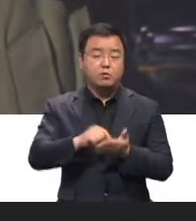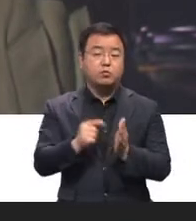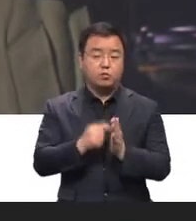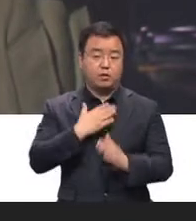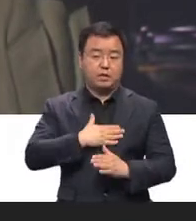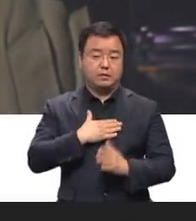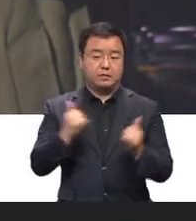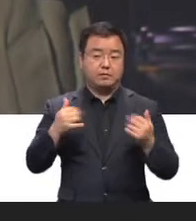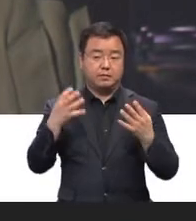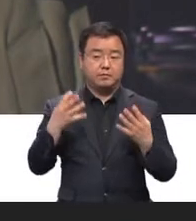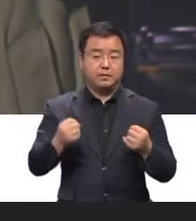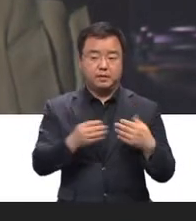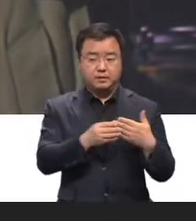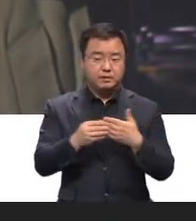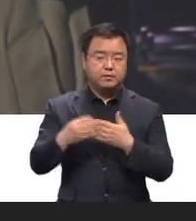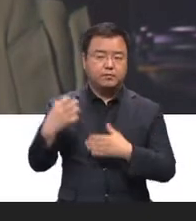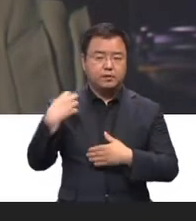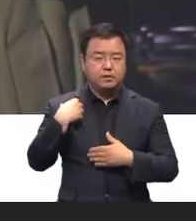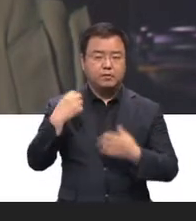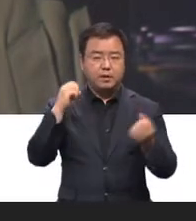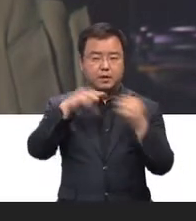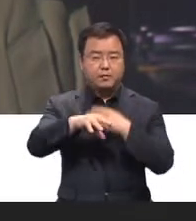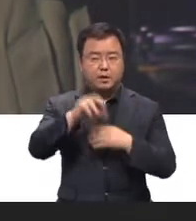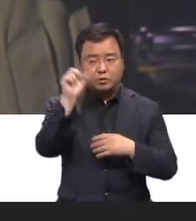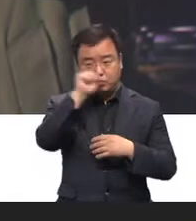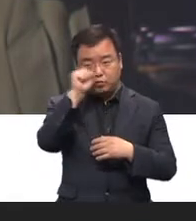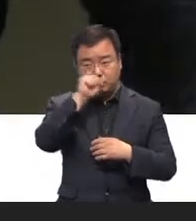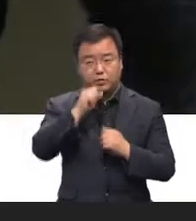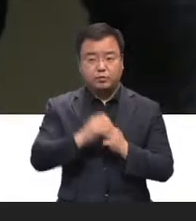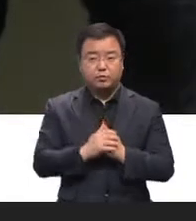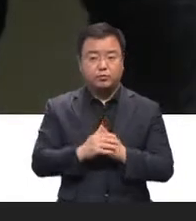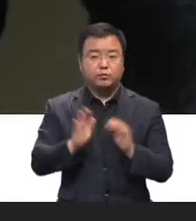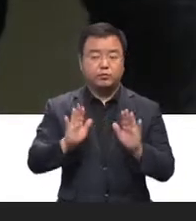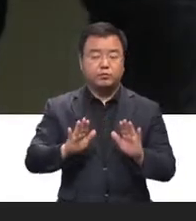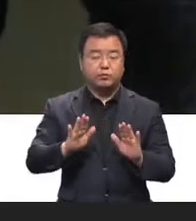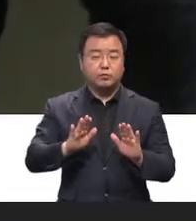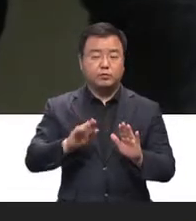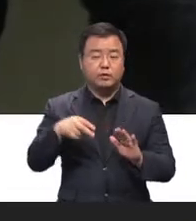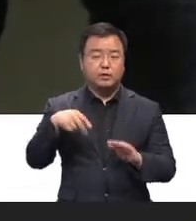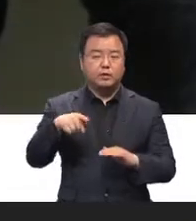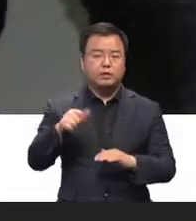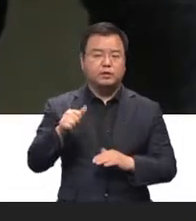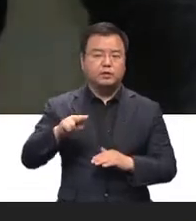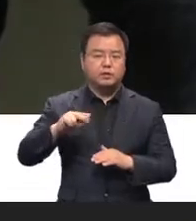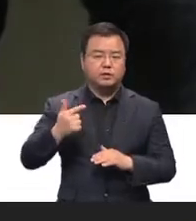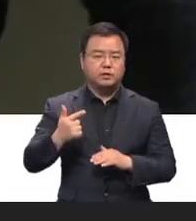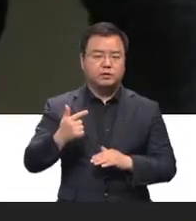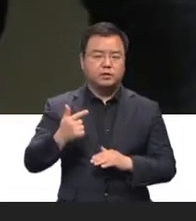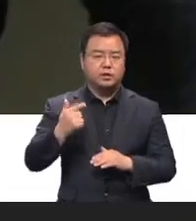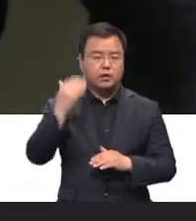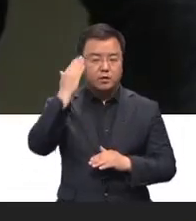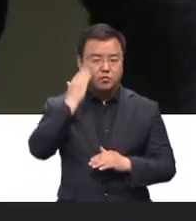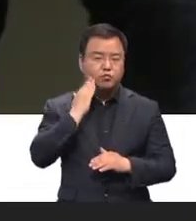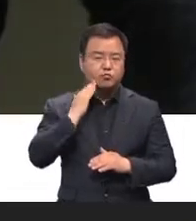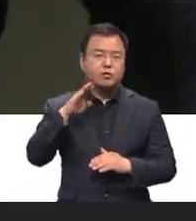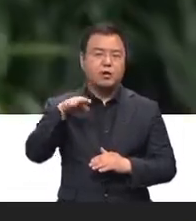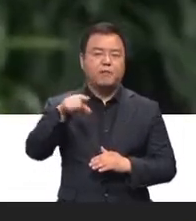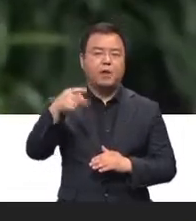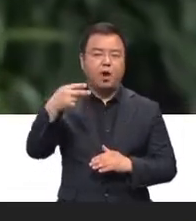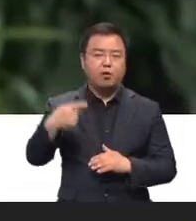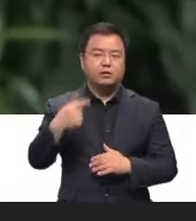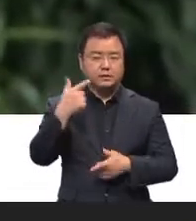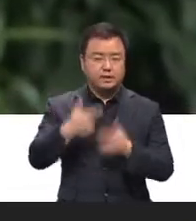요번에 사회를 보면서 상당히 호응이 있었다 고 하고 그리고 소녀시대 서현 씨가 푸른 버드나무 라는 노래를 불렀는데